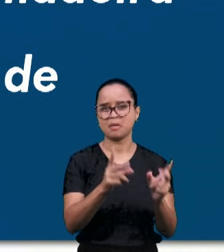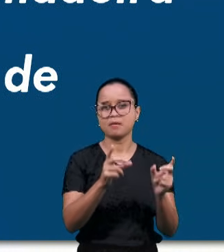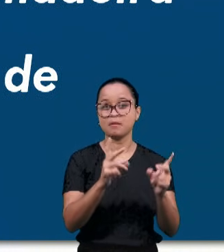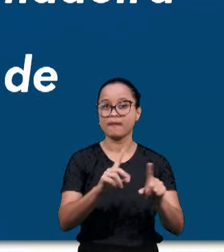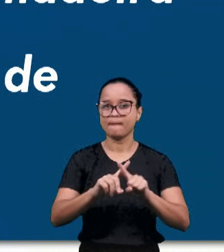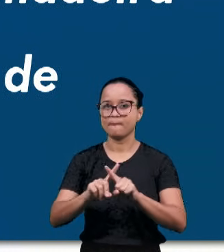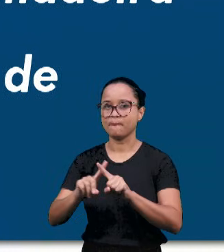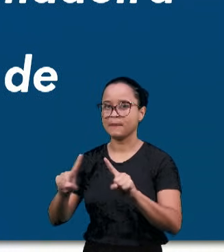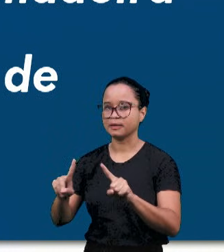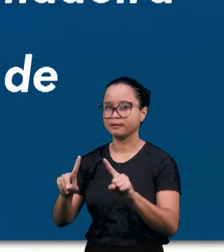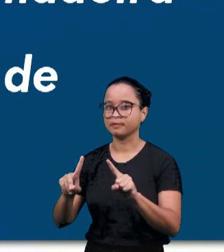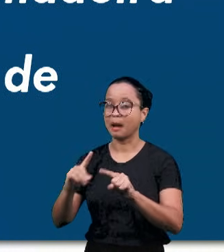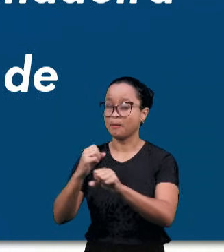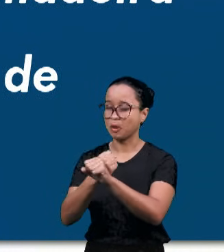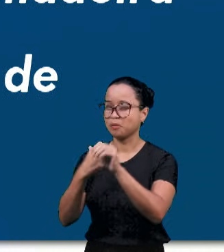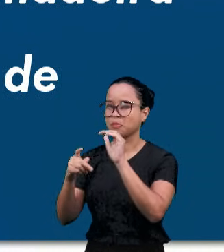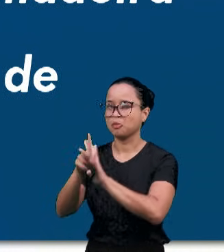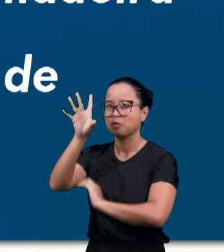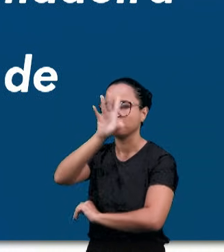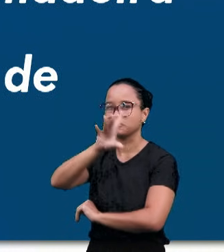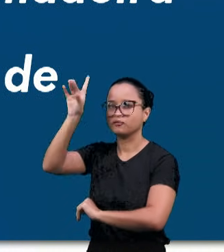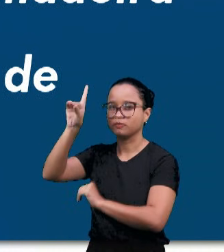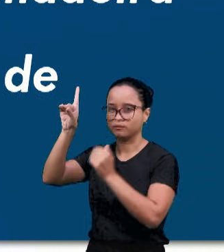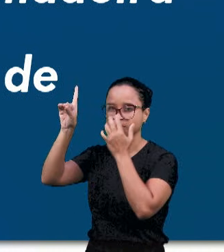Mais pour l'œuvre de Dieu,